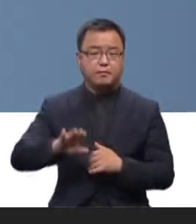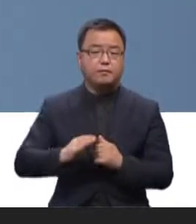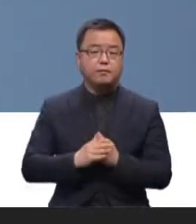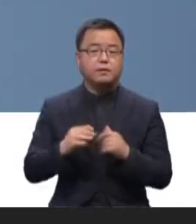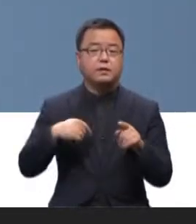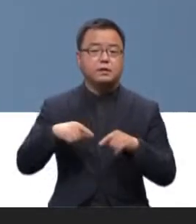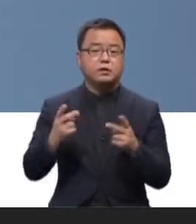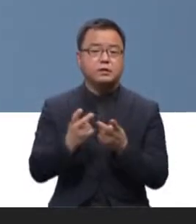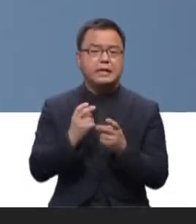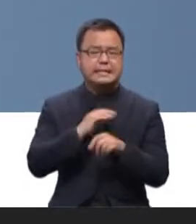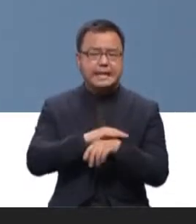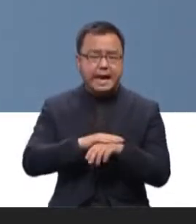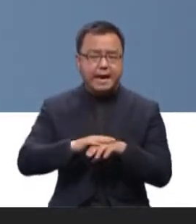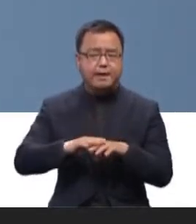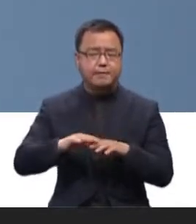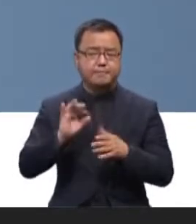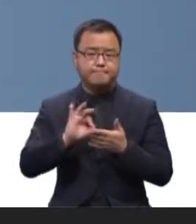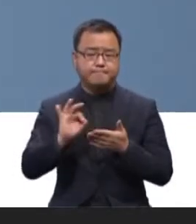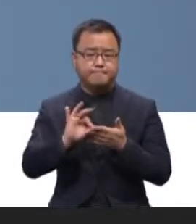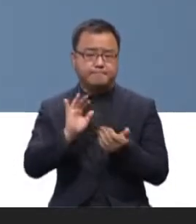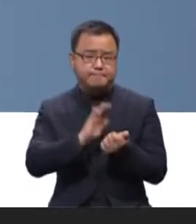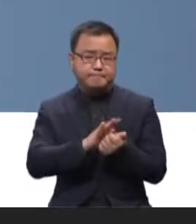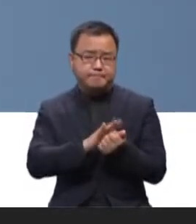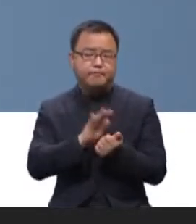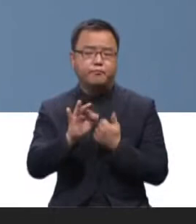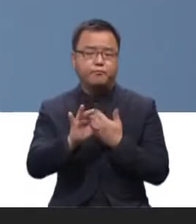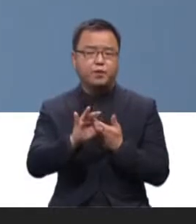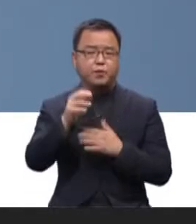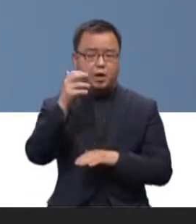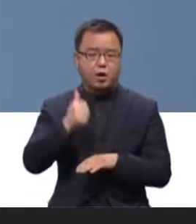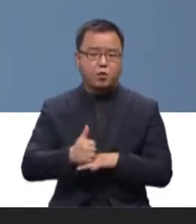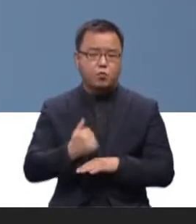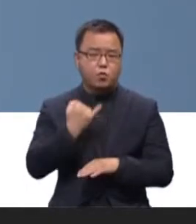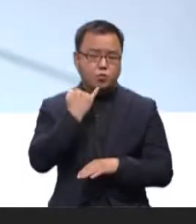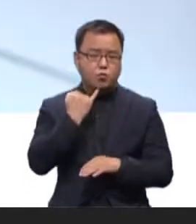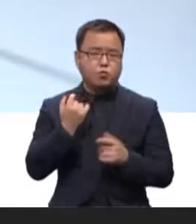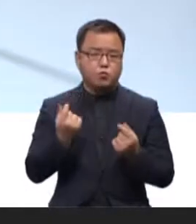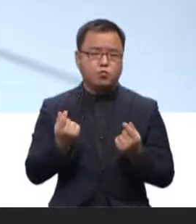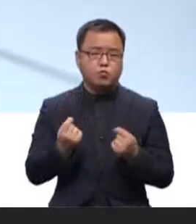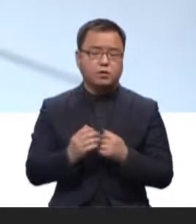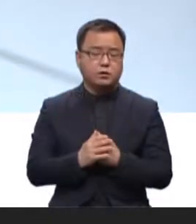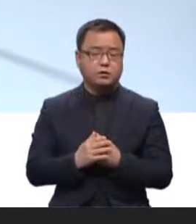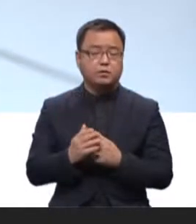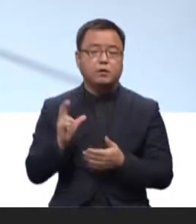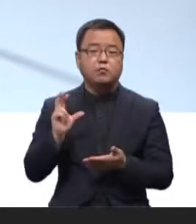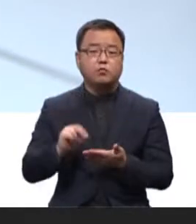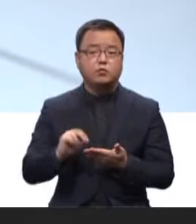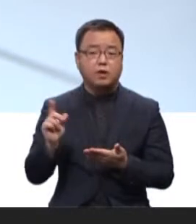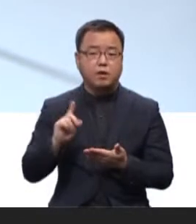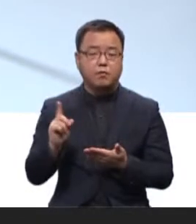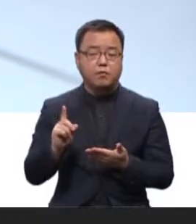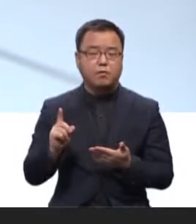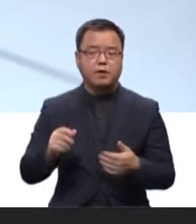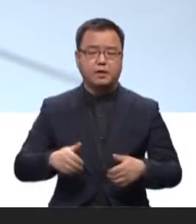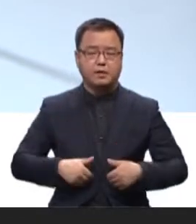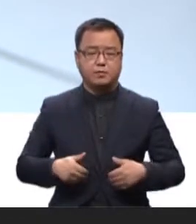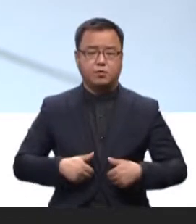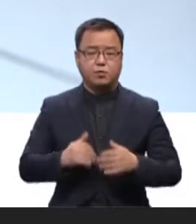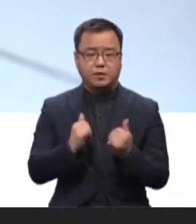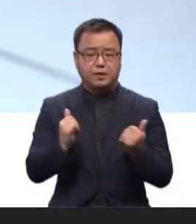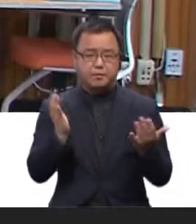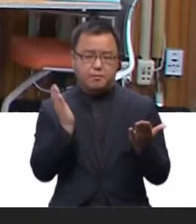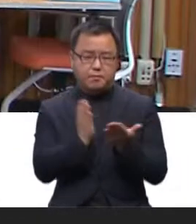정책이 제대로만 지원된다라면 좀 상당한 치료를 거둘 수 있을 것으로 보입니다. 예. 문제는 수요자에게 해당 정책이